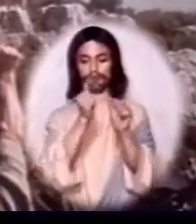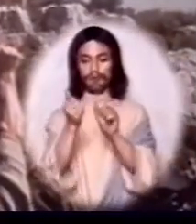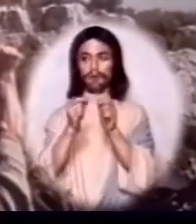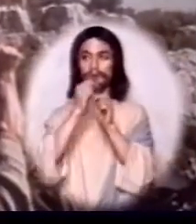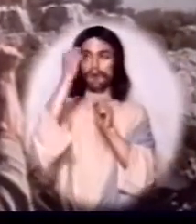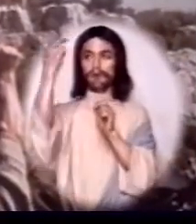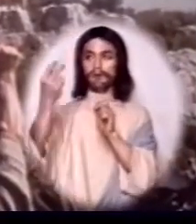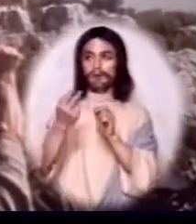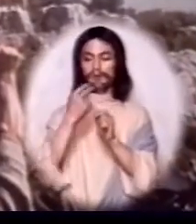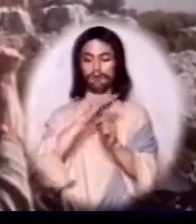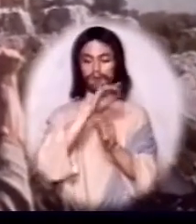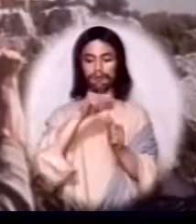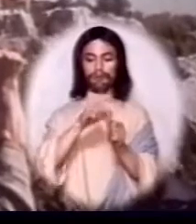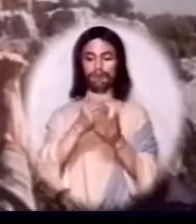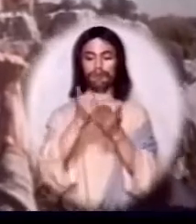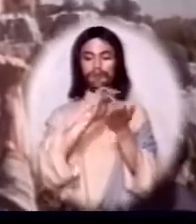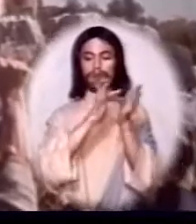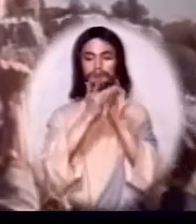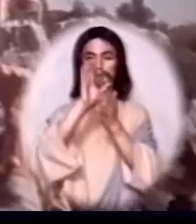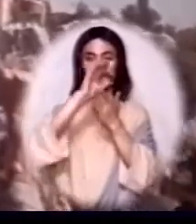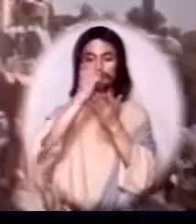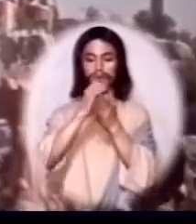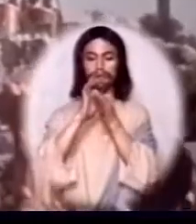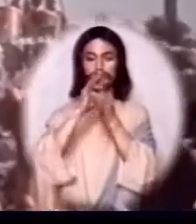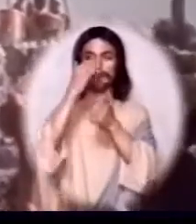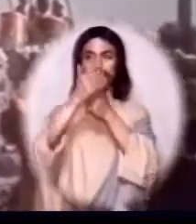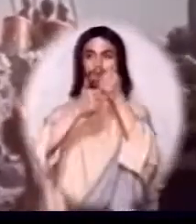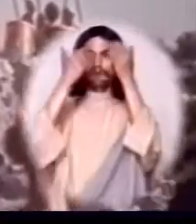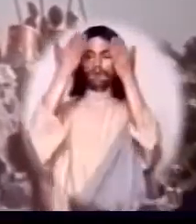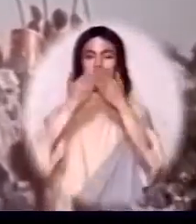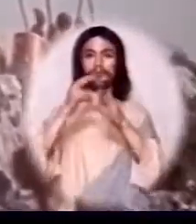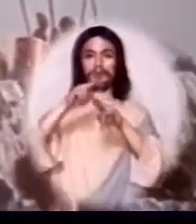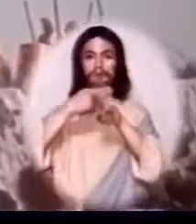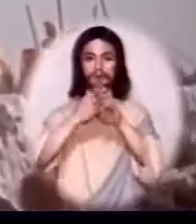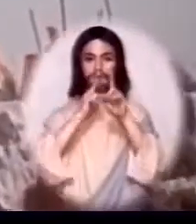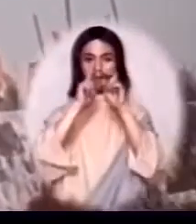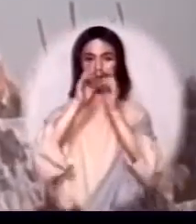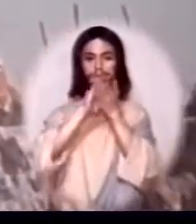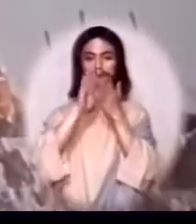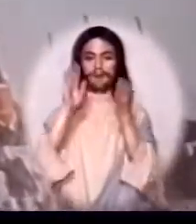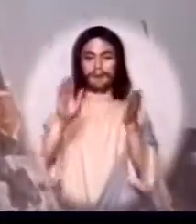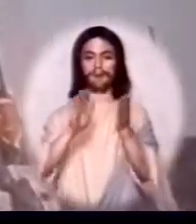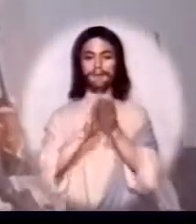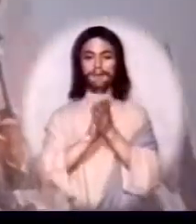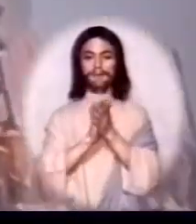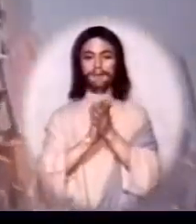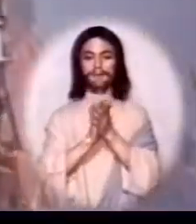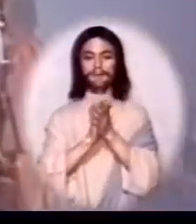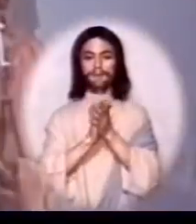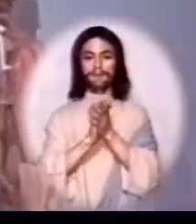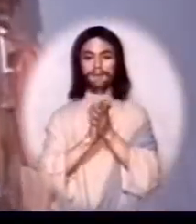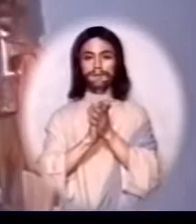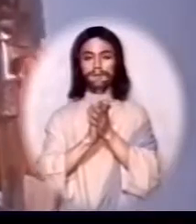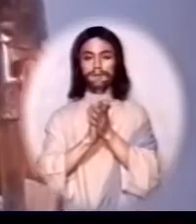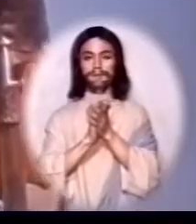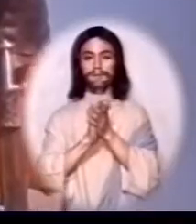사망이지만 영생은 우리 구주 예수 그리스도를 통해 하나님께서 주시는 선물이라고 말합니다.